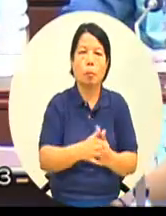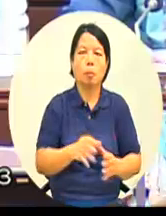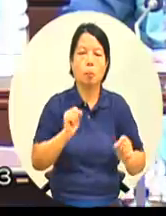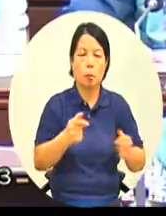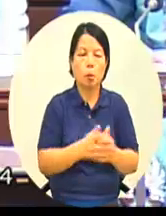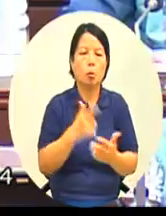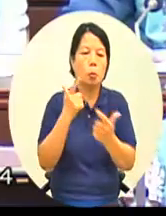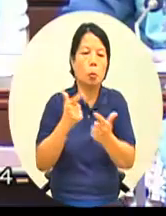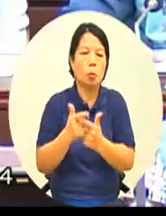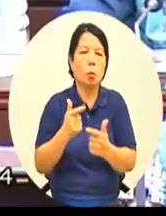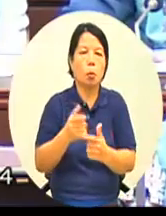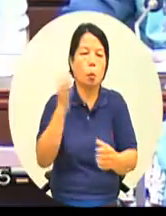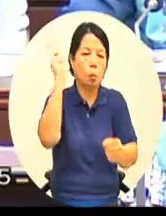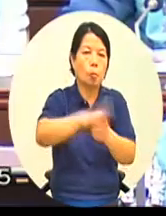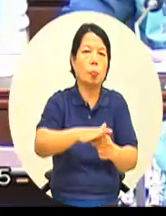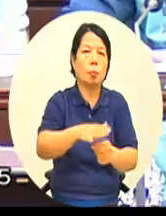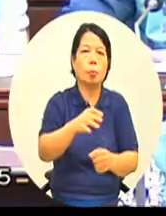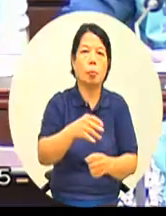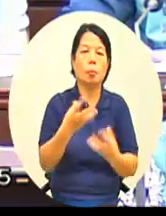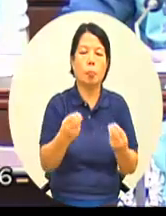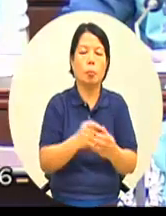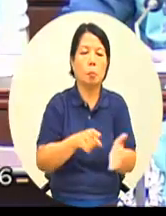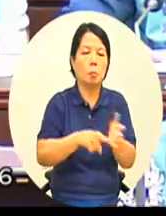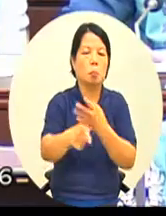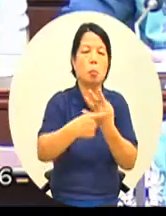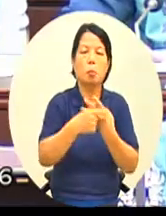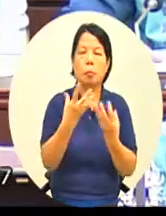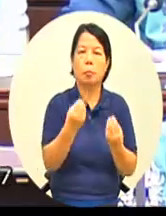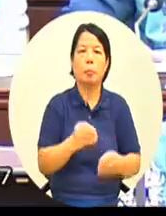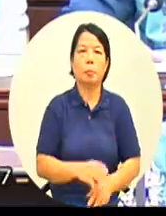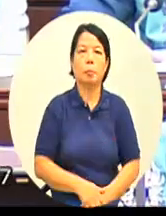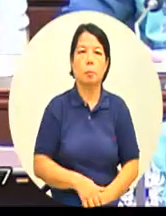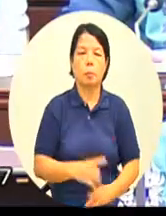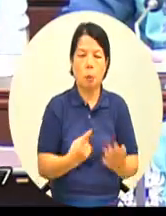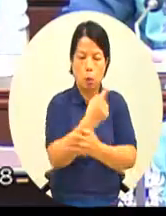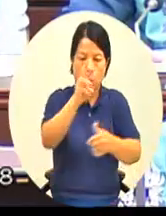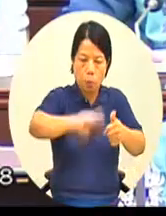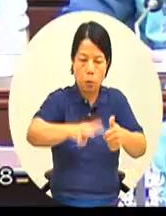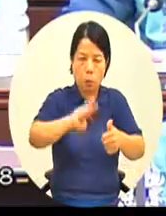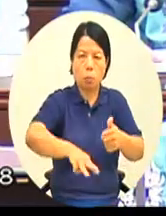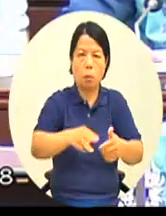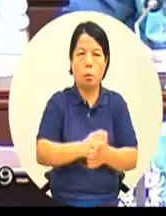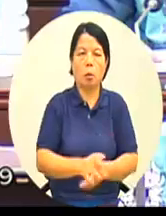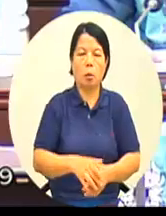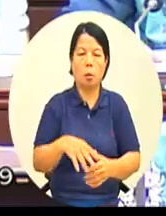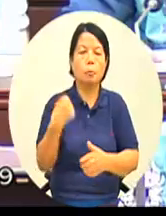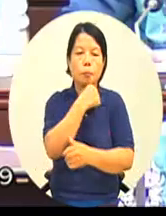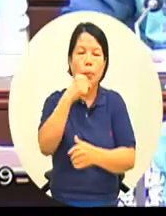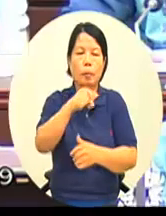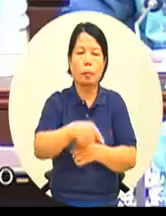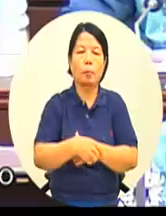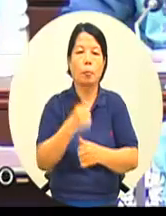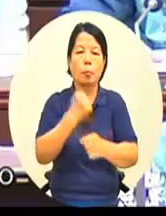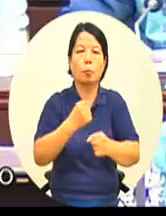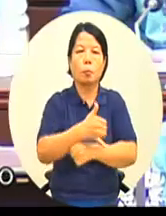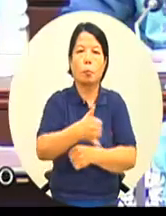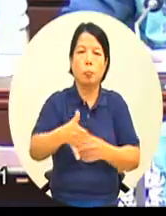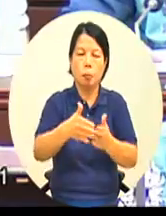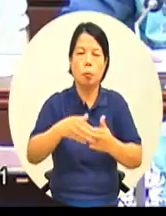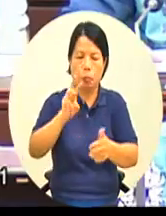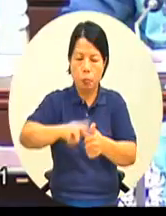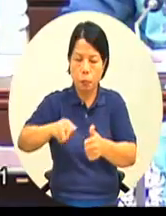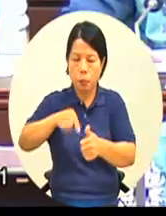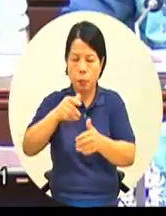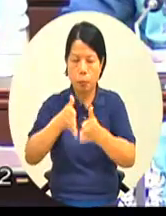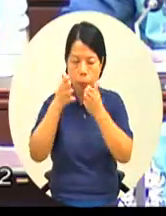我们补助的这个专业的对象，所以他还是以训练本级的工作人力来做长照的服